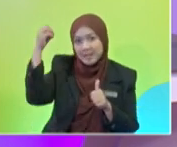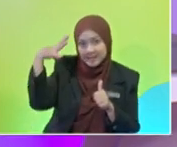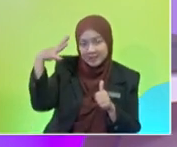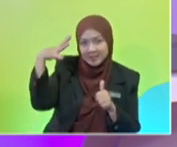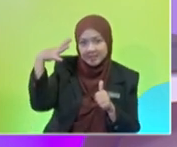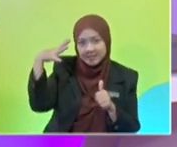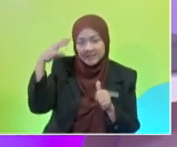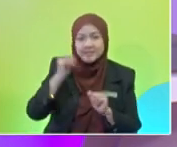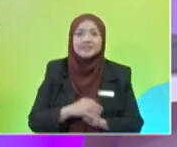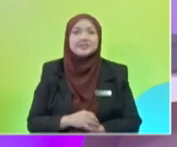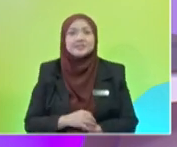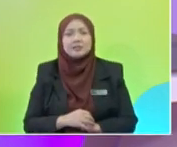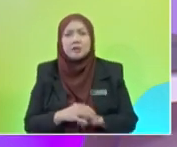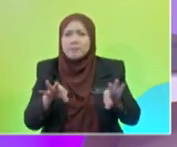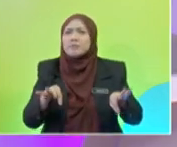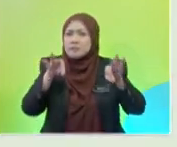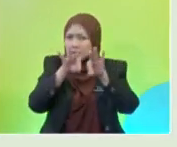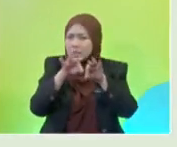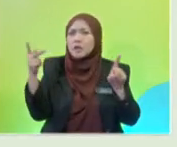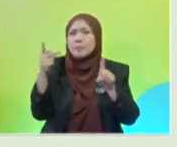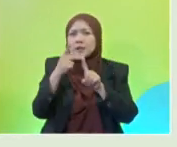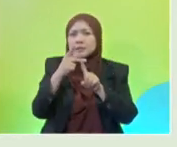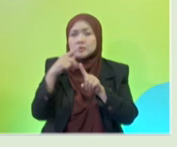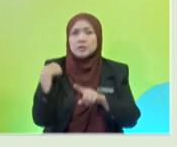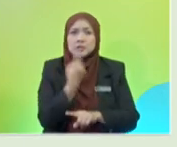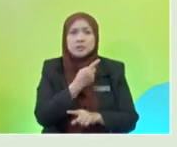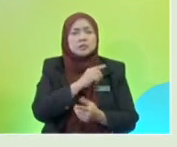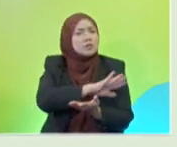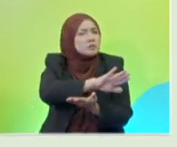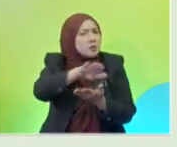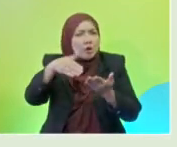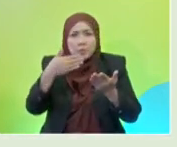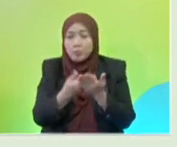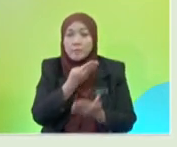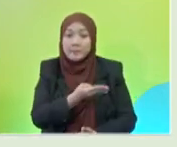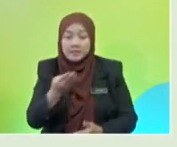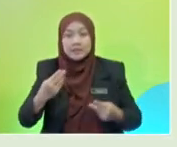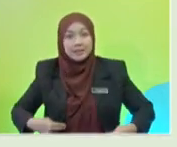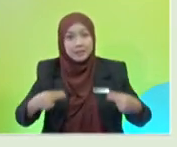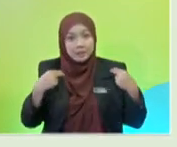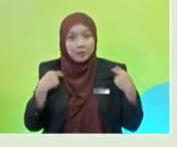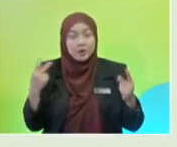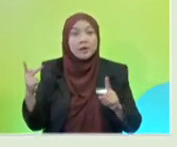kayak matahari ini sangat penting pada kita dan semua benda hidup seperti hewan